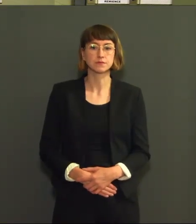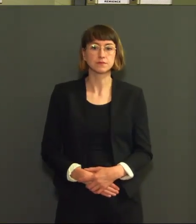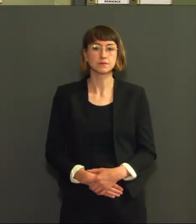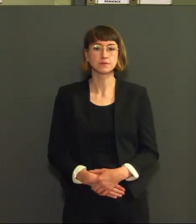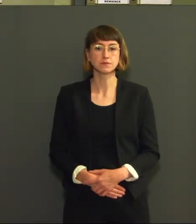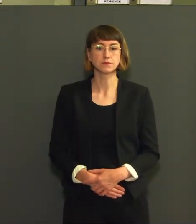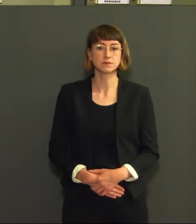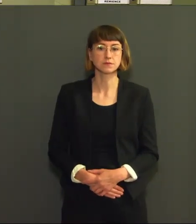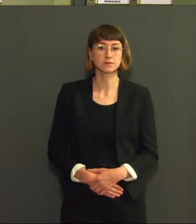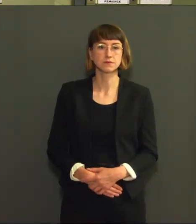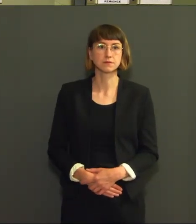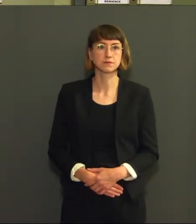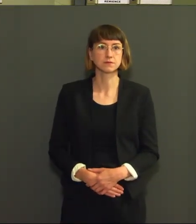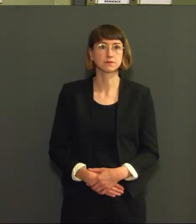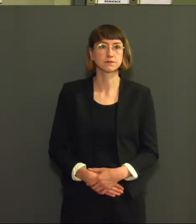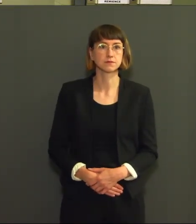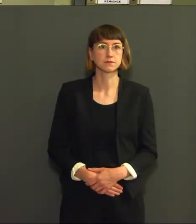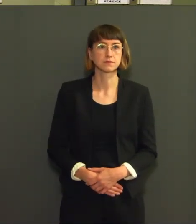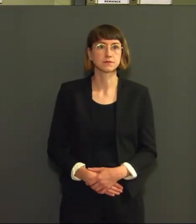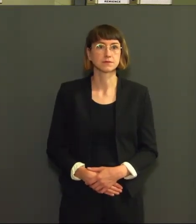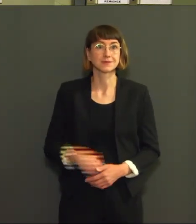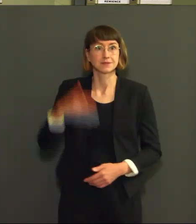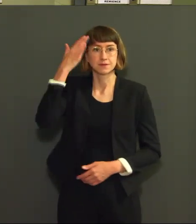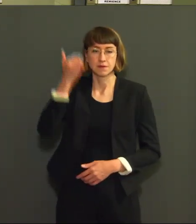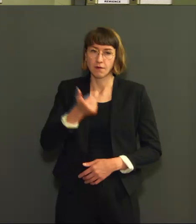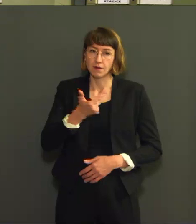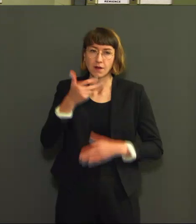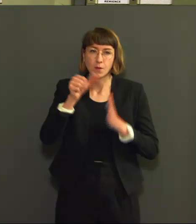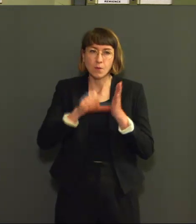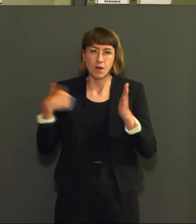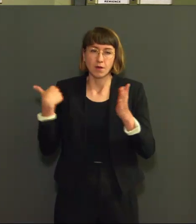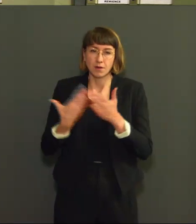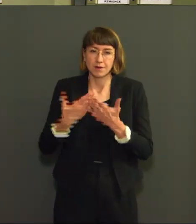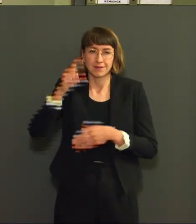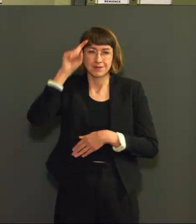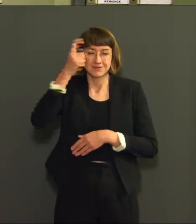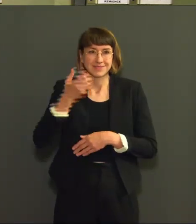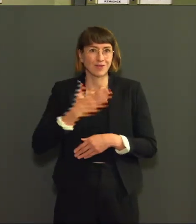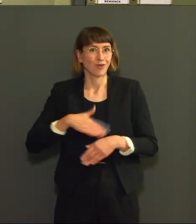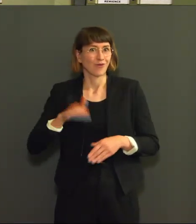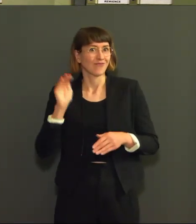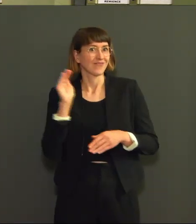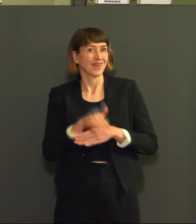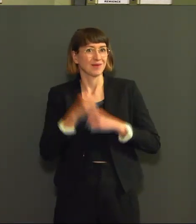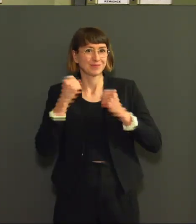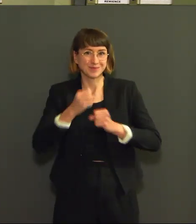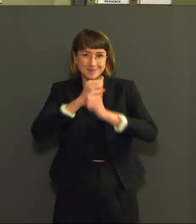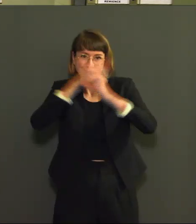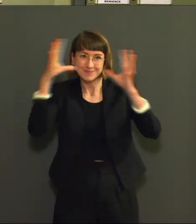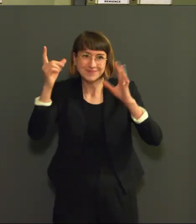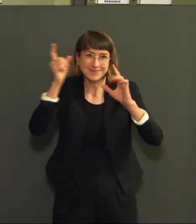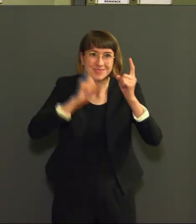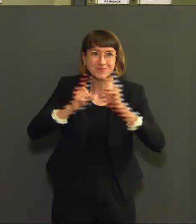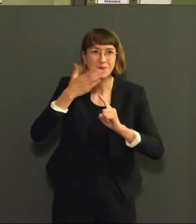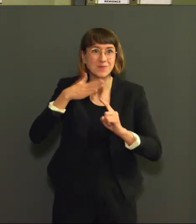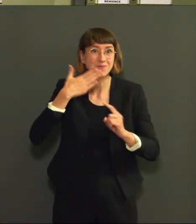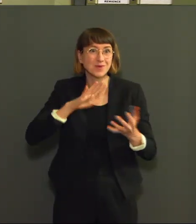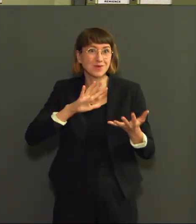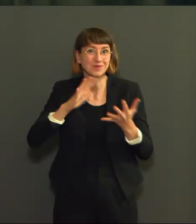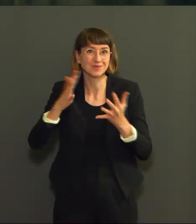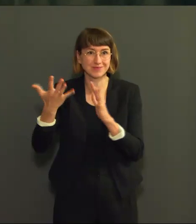Après de nombreux mois difficiles, nous pouvons enfin envisager l'avenir avec espoir. Les chiffres Covid continuent à évoluer dans le bon